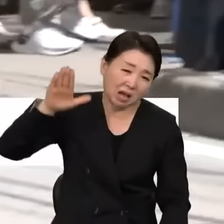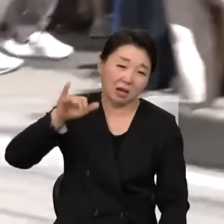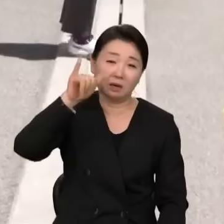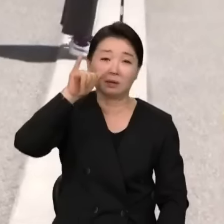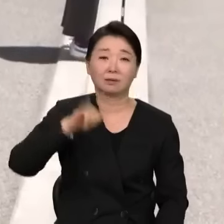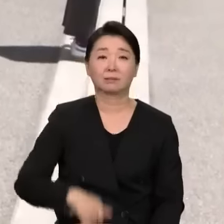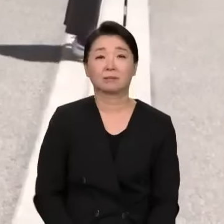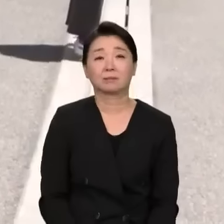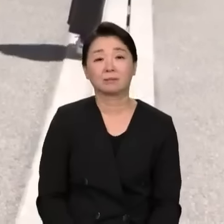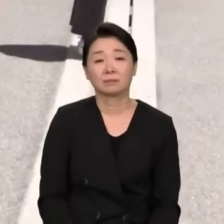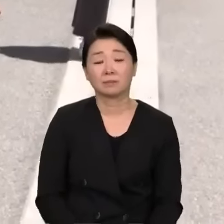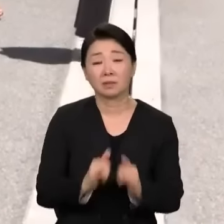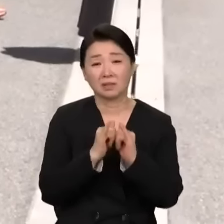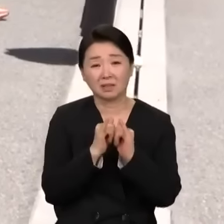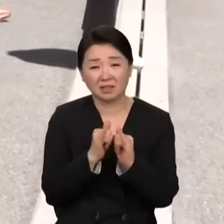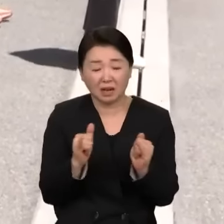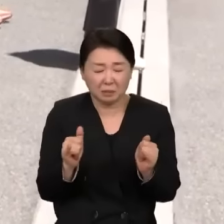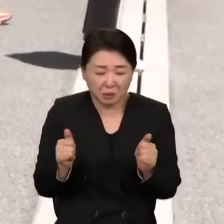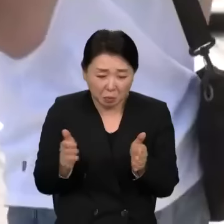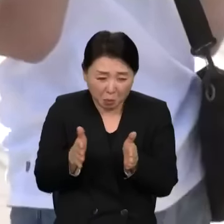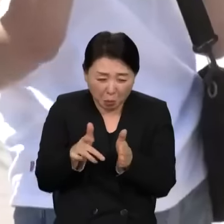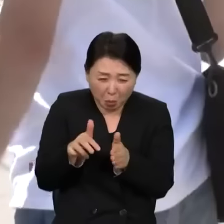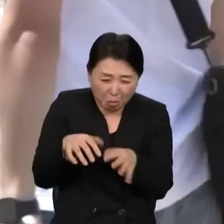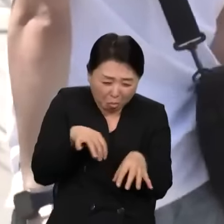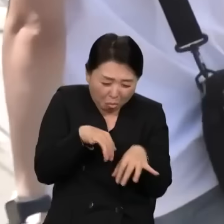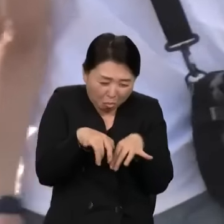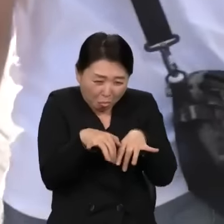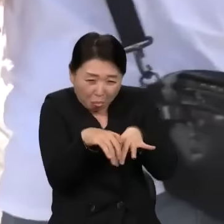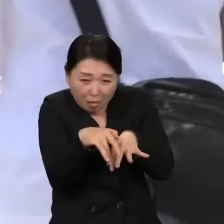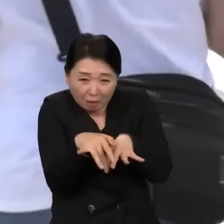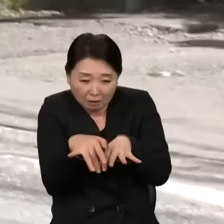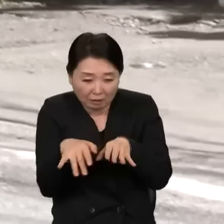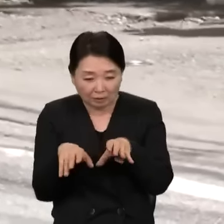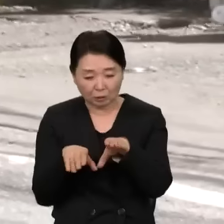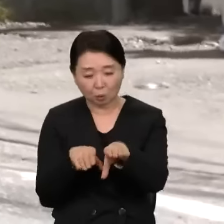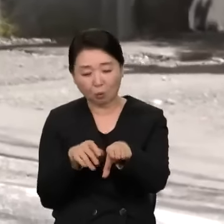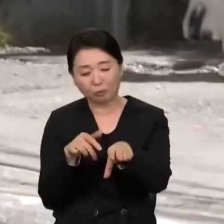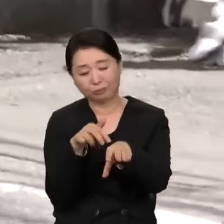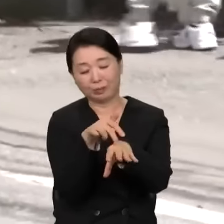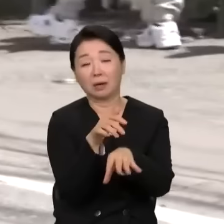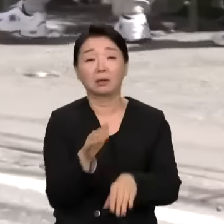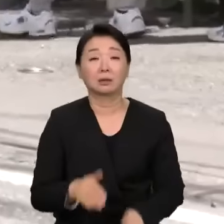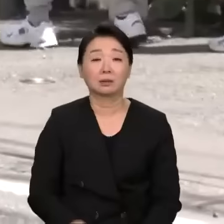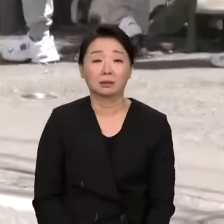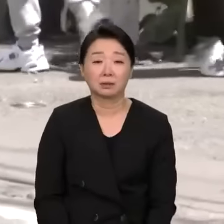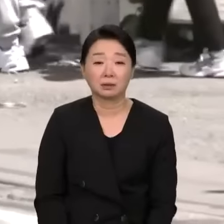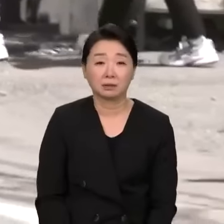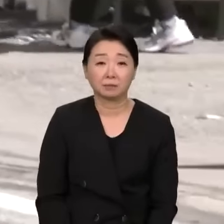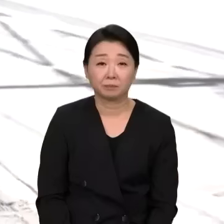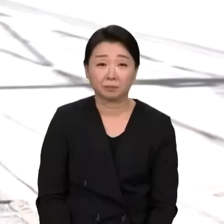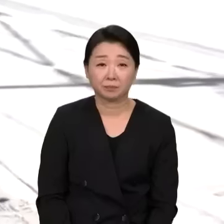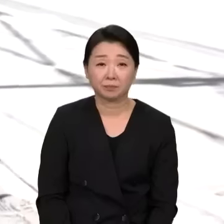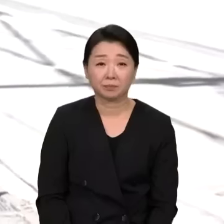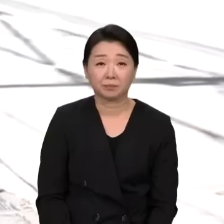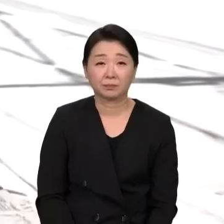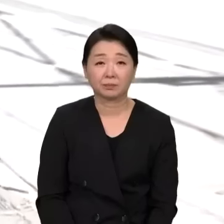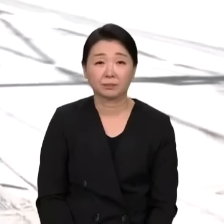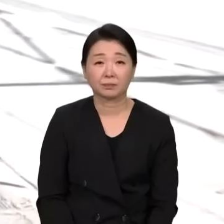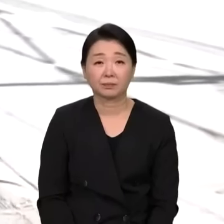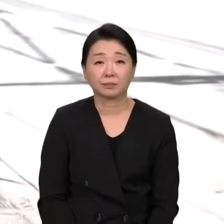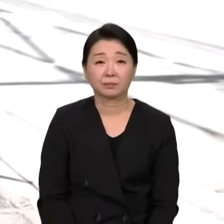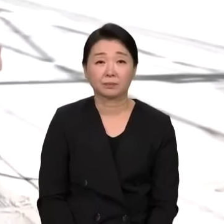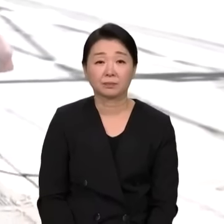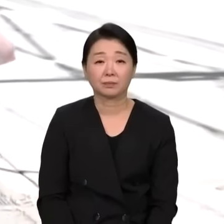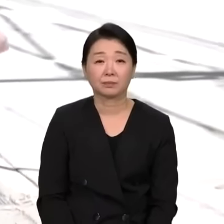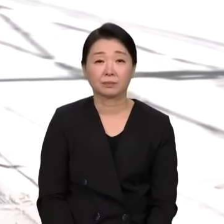울려댔습니다. 사람들이 좁은 인도에서 엉키며 차도로 튕겨져 나가기도 했습니다. 야마나시에서 JTBC